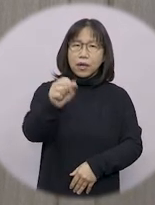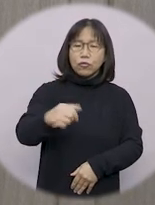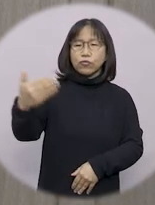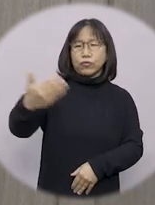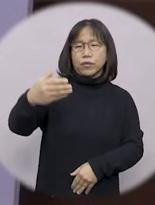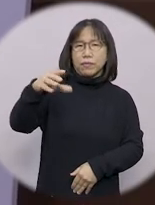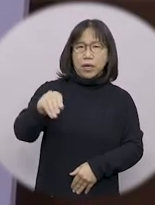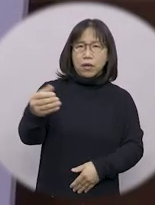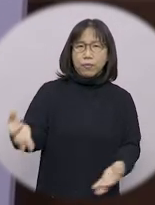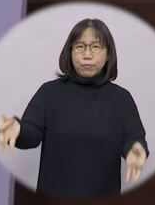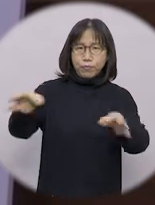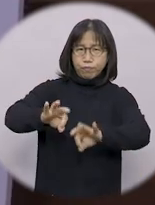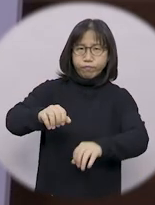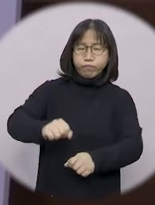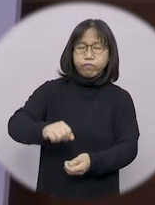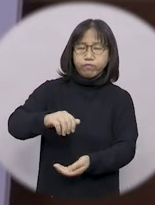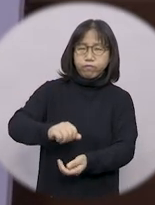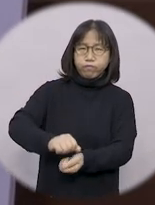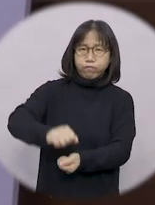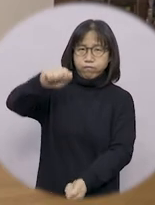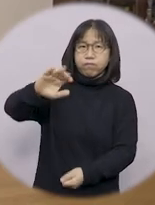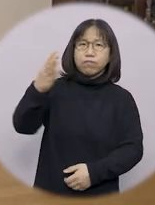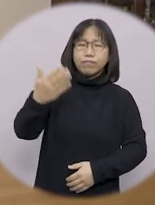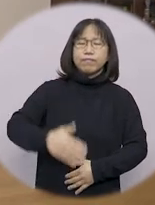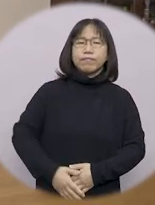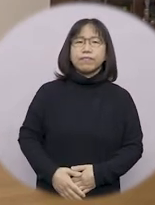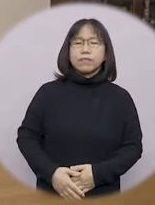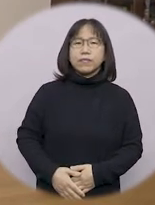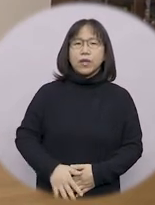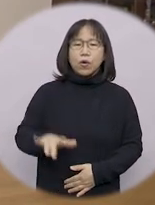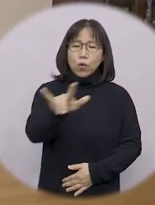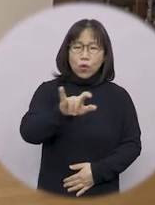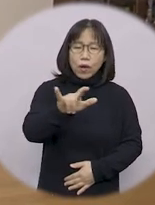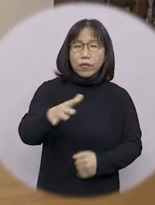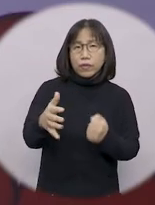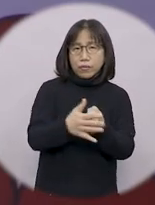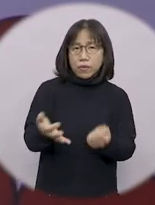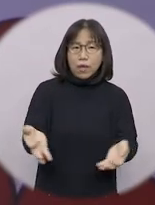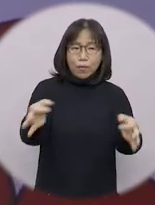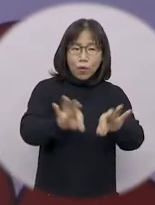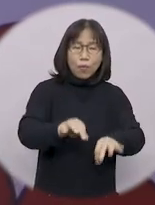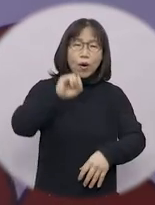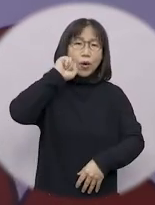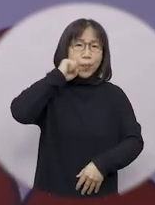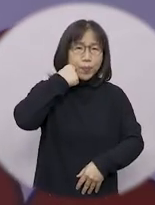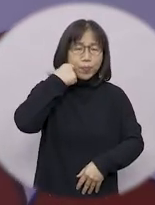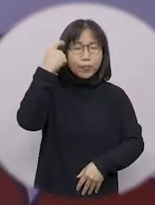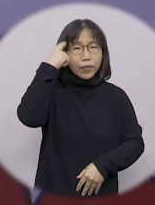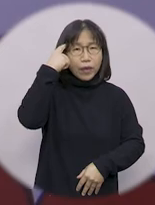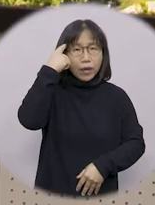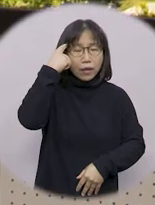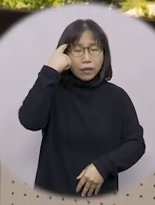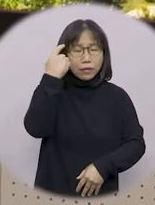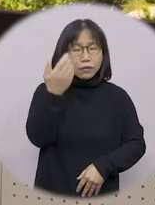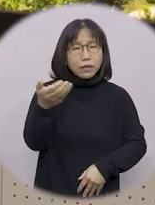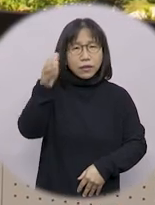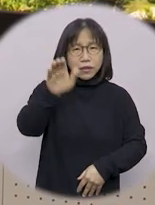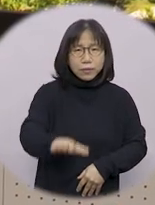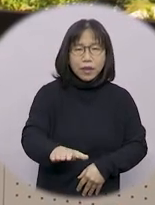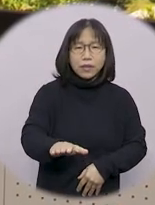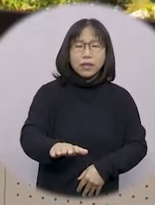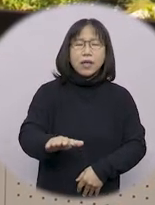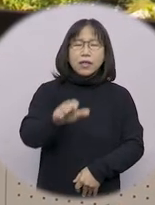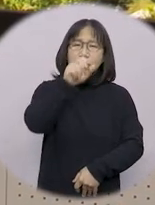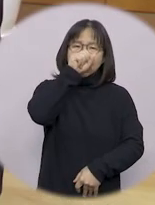천연 1 의 순금이 모였습니다 코로나 1구 여파로 모금 활동이 어려울 것이라 생각되어 왔는데요